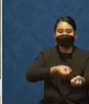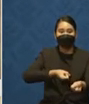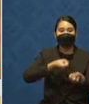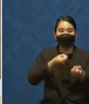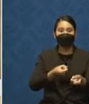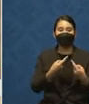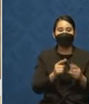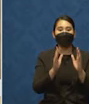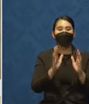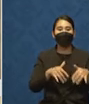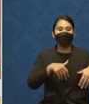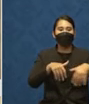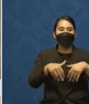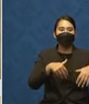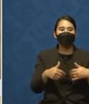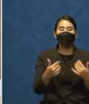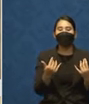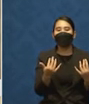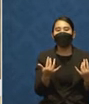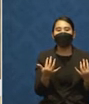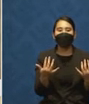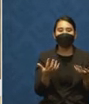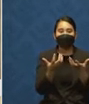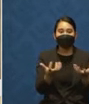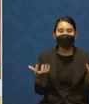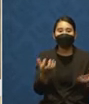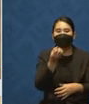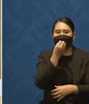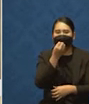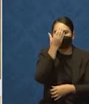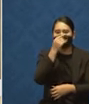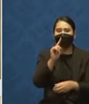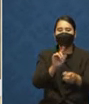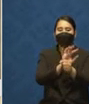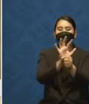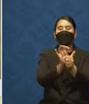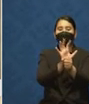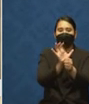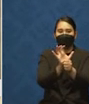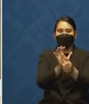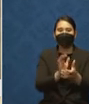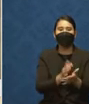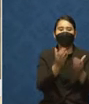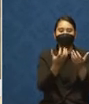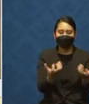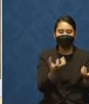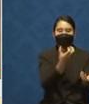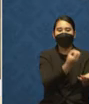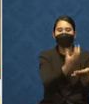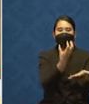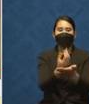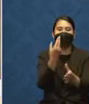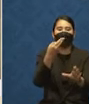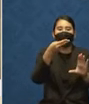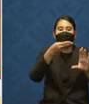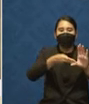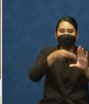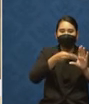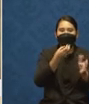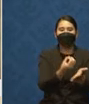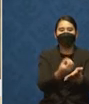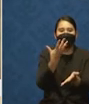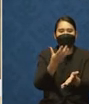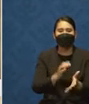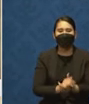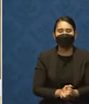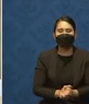อดอยากต้องมานั่งรออาหารเพราะว่าสถานการณ์โควิดของแพงน้ำมันแพงตอนนี้นะ